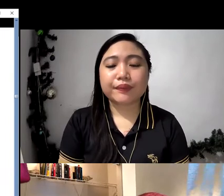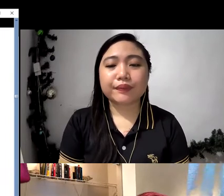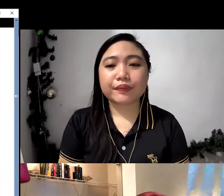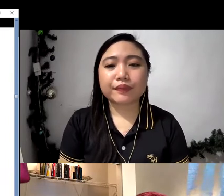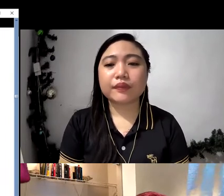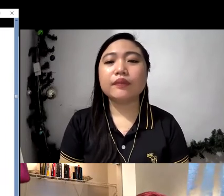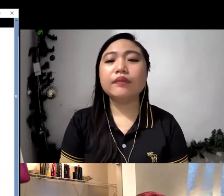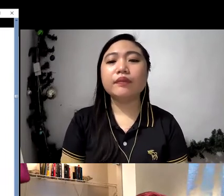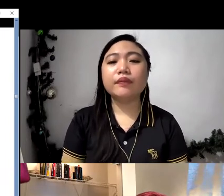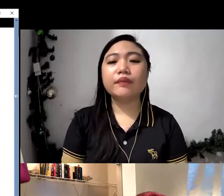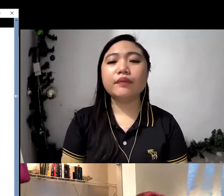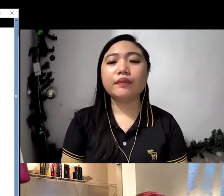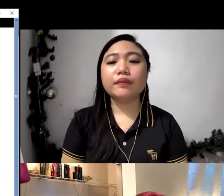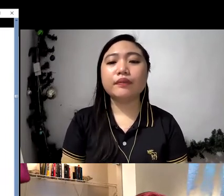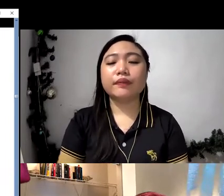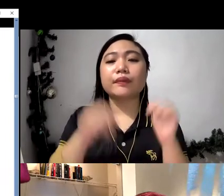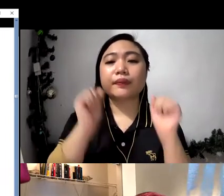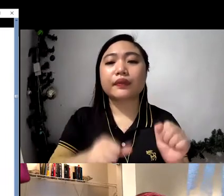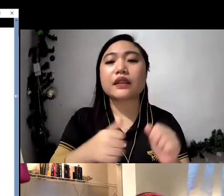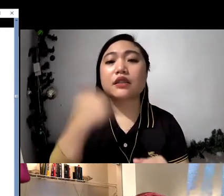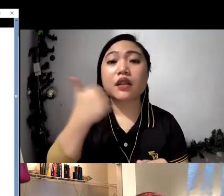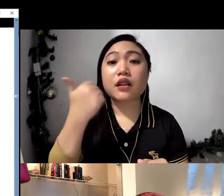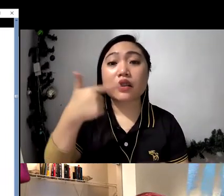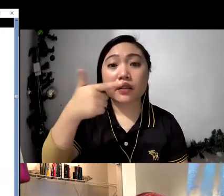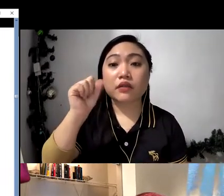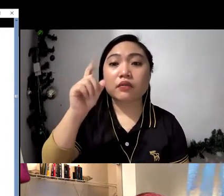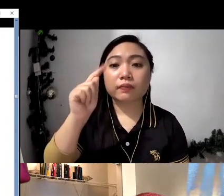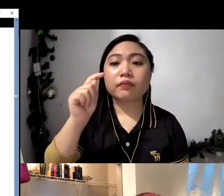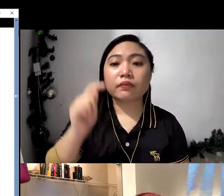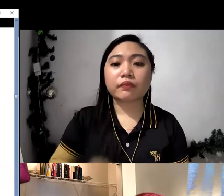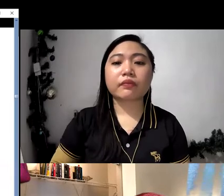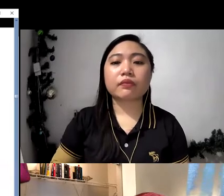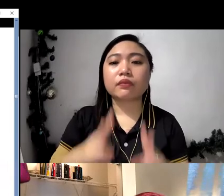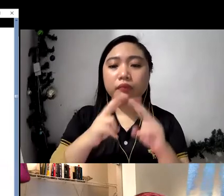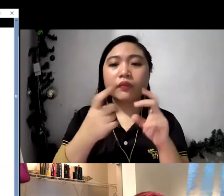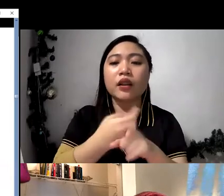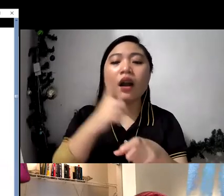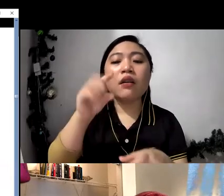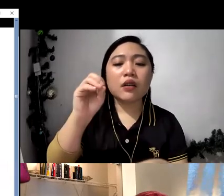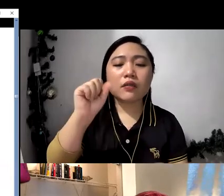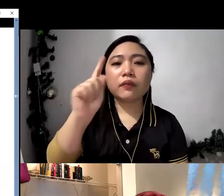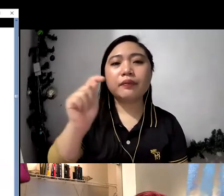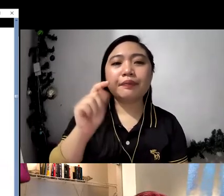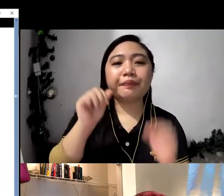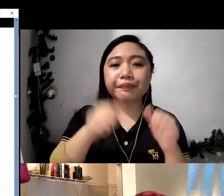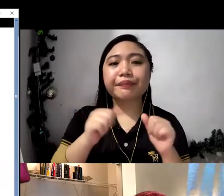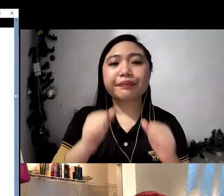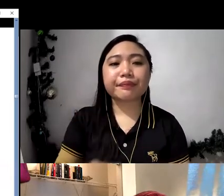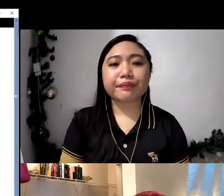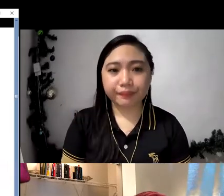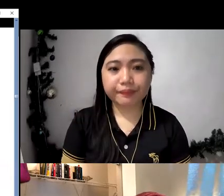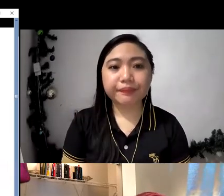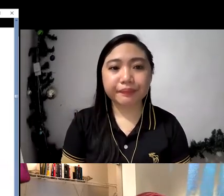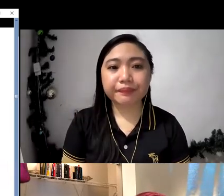Pwede rin po sa mga dati na nag-GST, kahit sa mga taga, ano na, DOST, okay lang po. No? I just wanted to ask you right now, ano po